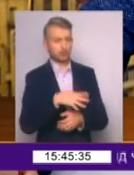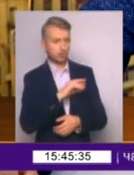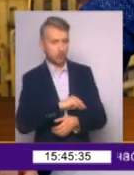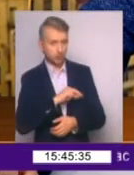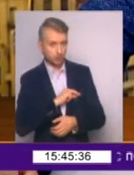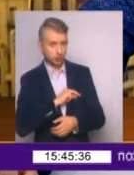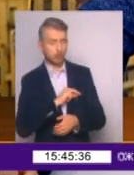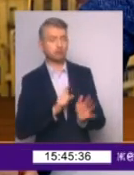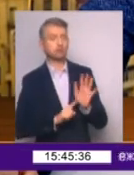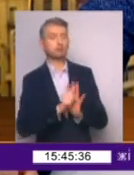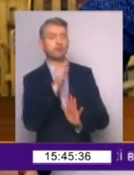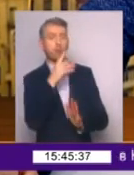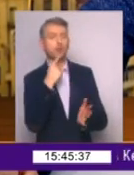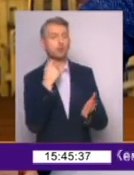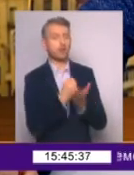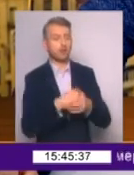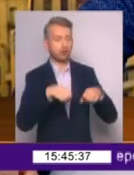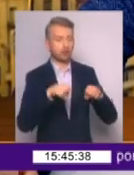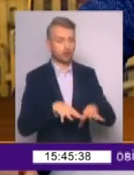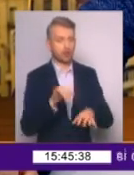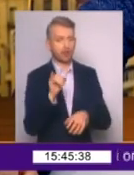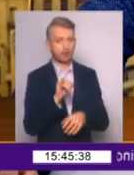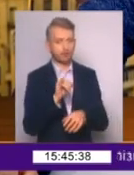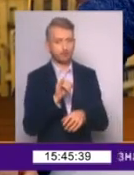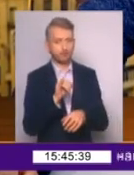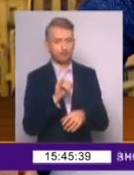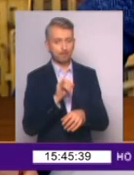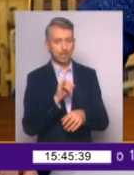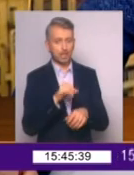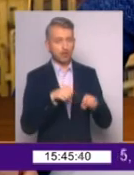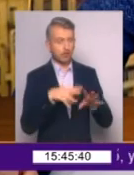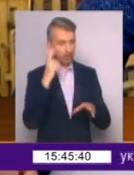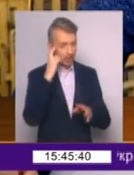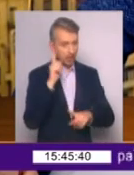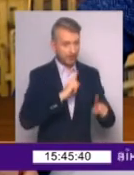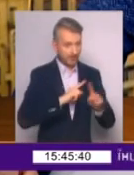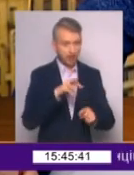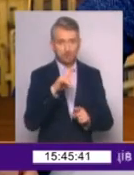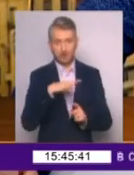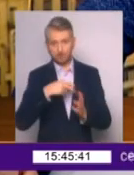з моменту прийняття рішення і рішення Київради і підписання її мером,